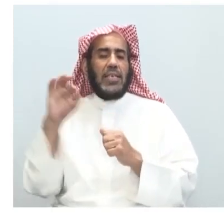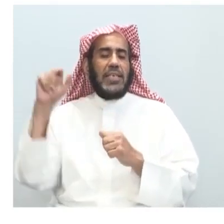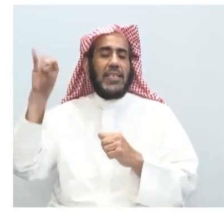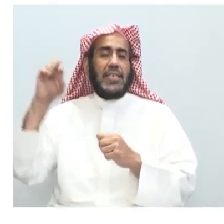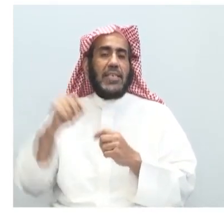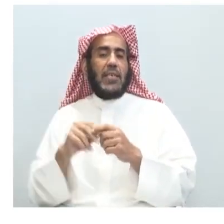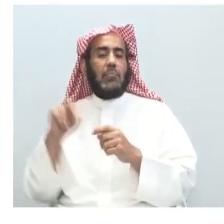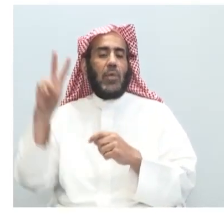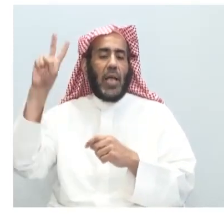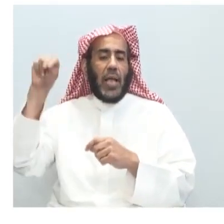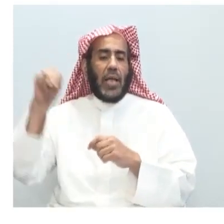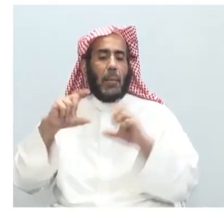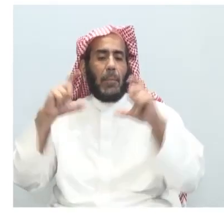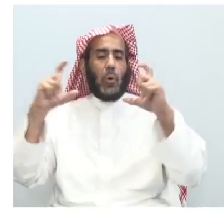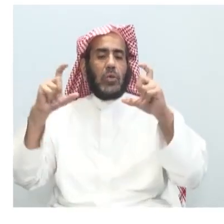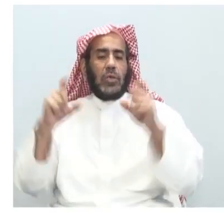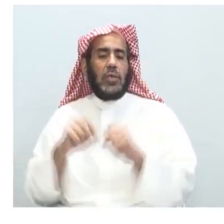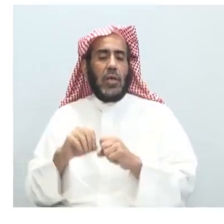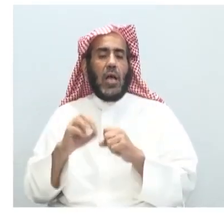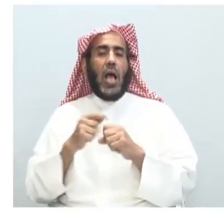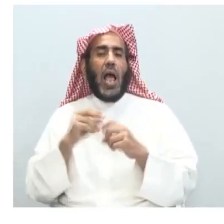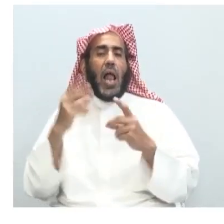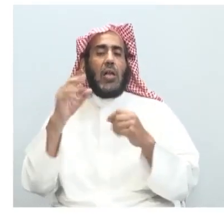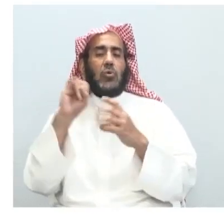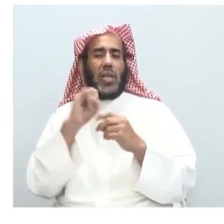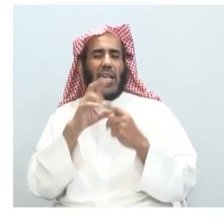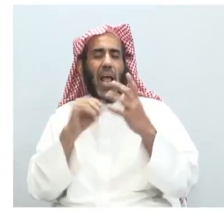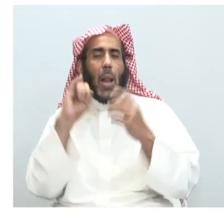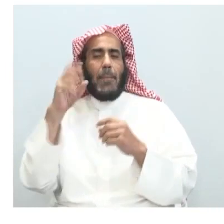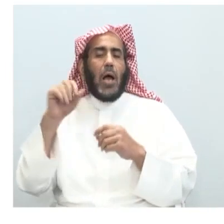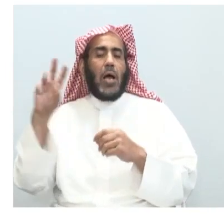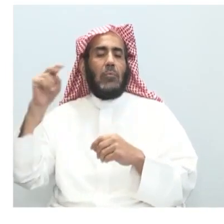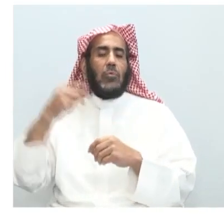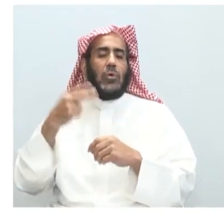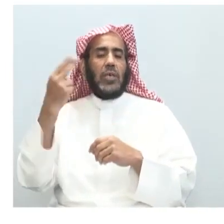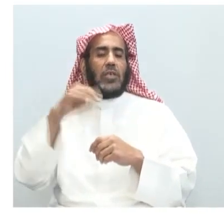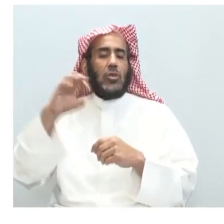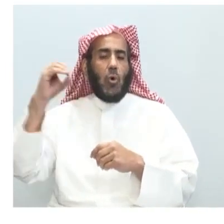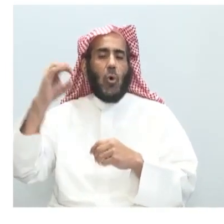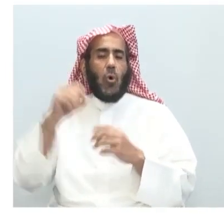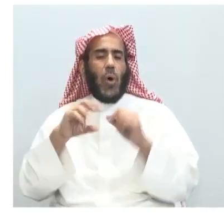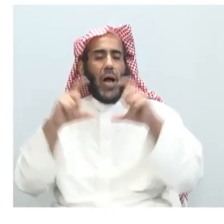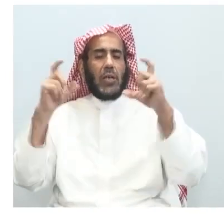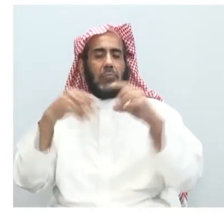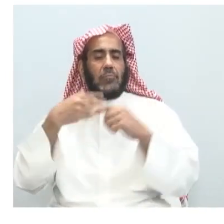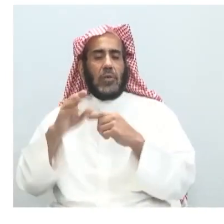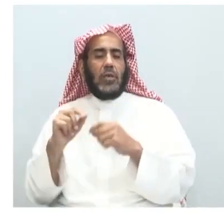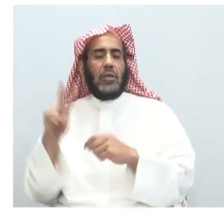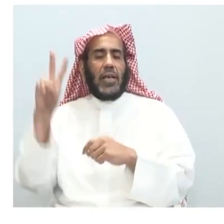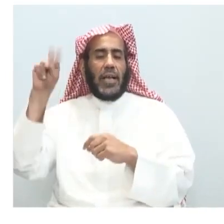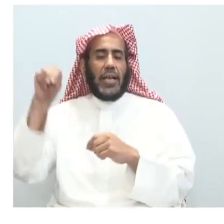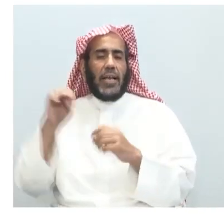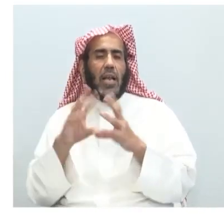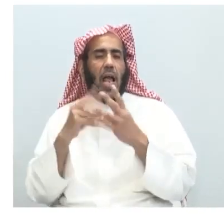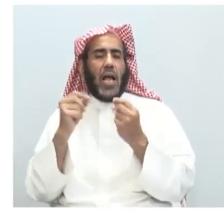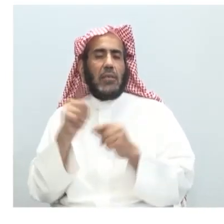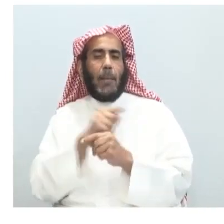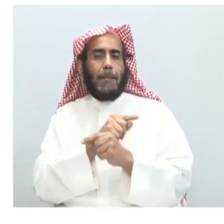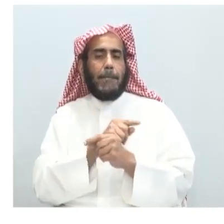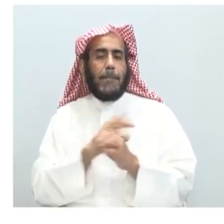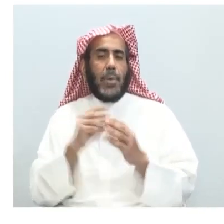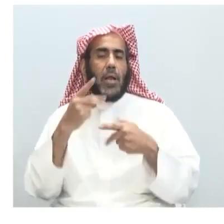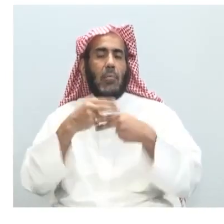سي ان بين قوسين الماء جزيء الماء تو او خارج القوس ان طبعا ان على حسب